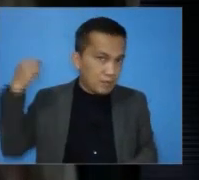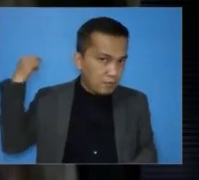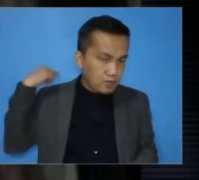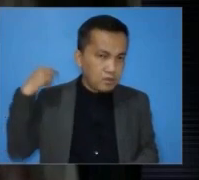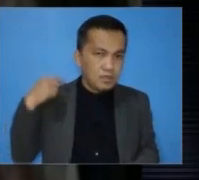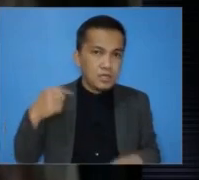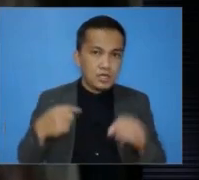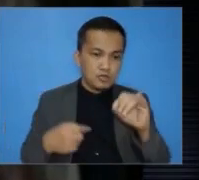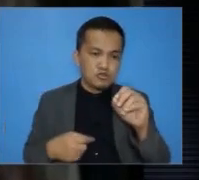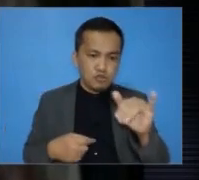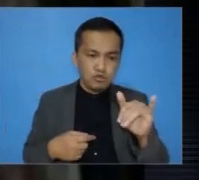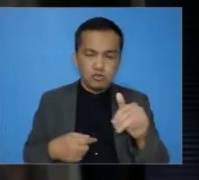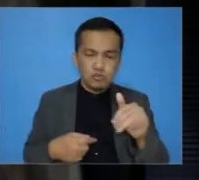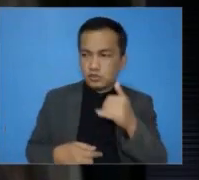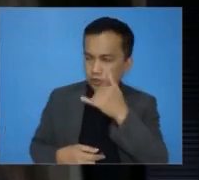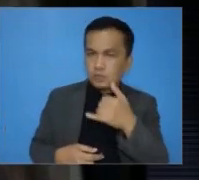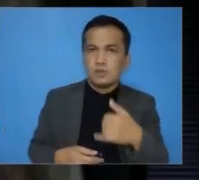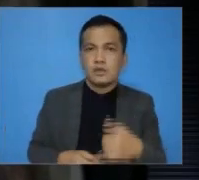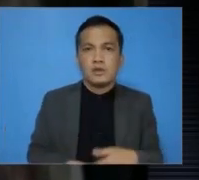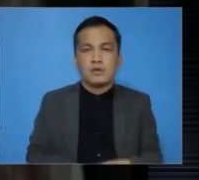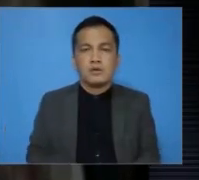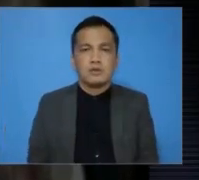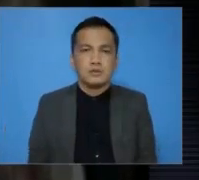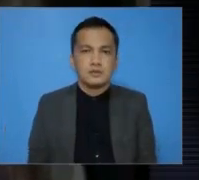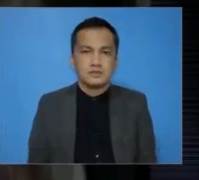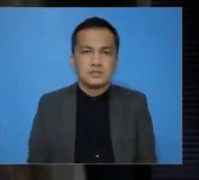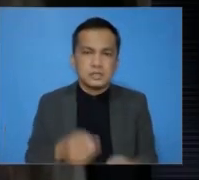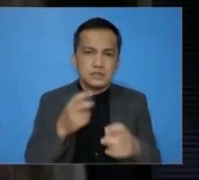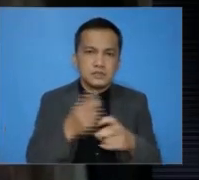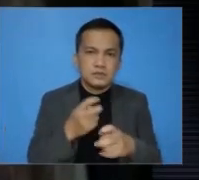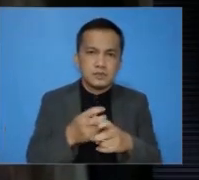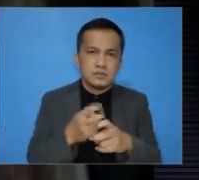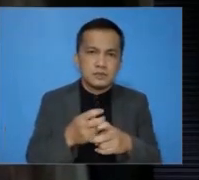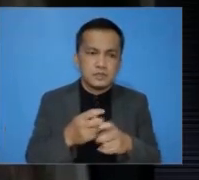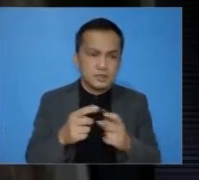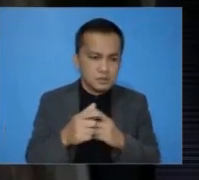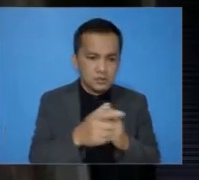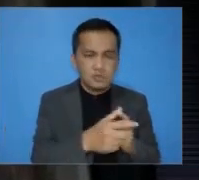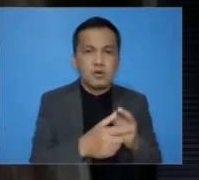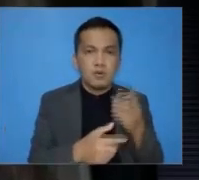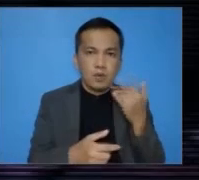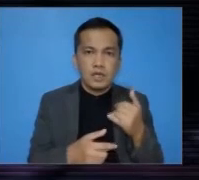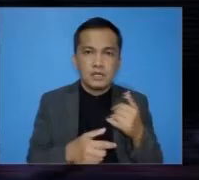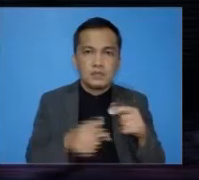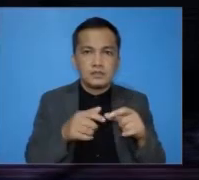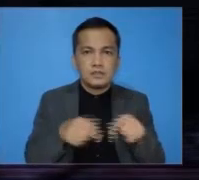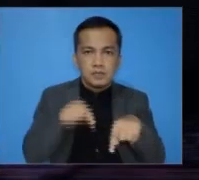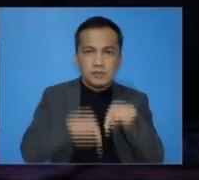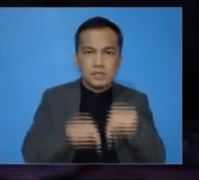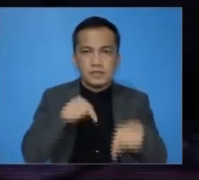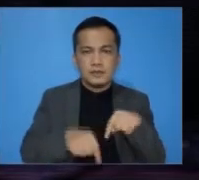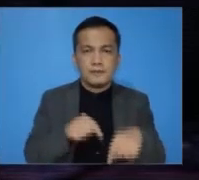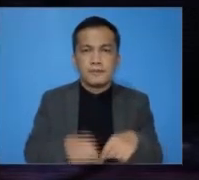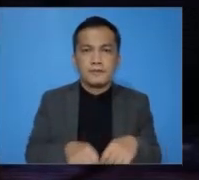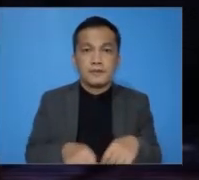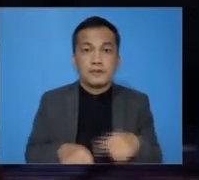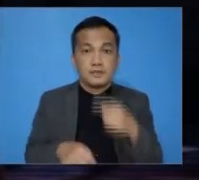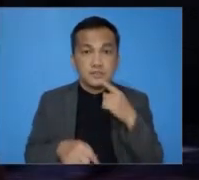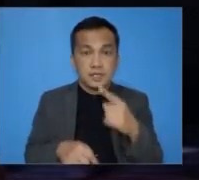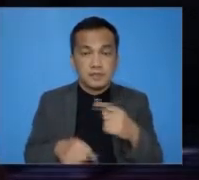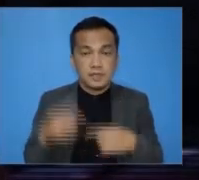habang kumukuha ng video. Nahirapan daw kasi siyang tumakbo dahil isa siyang pilay. Ayon pa sa kapitan ng